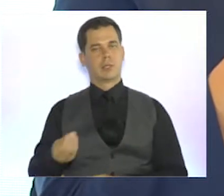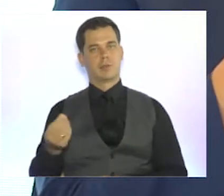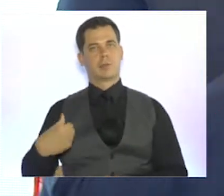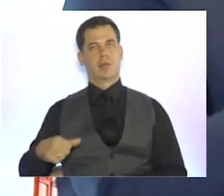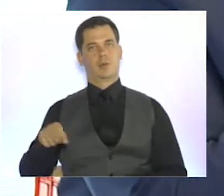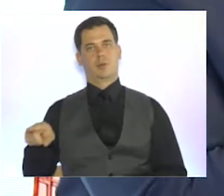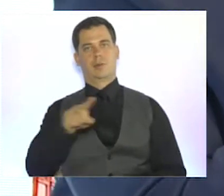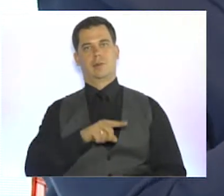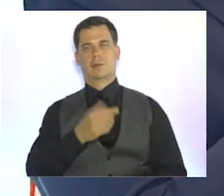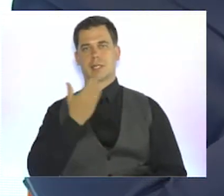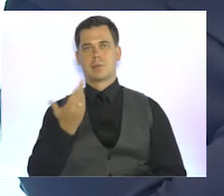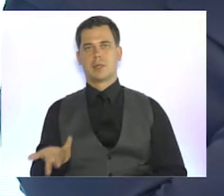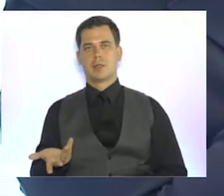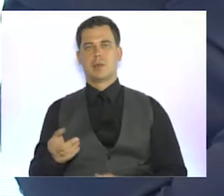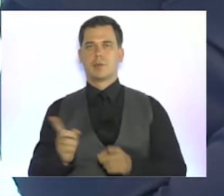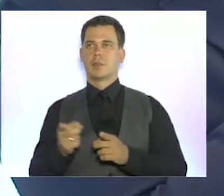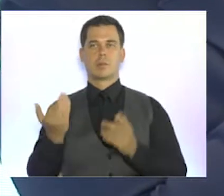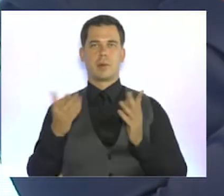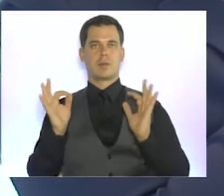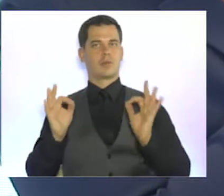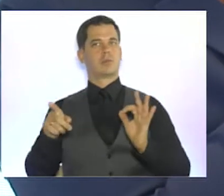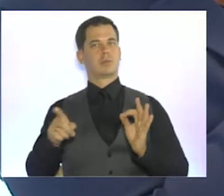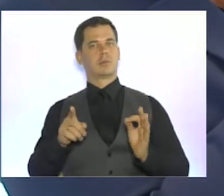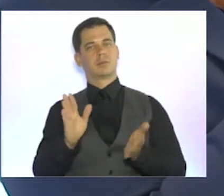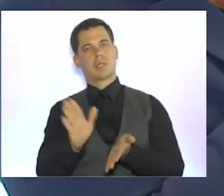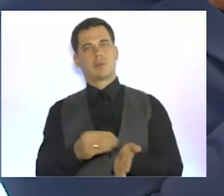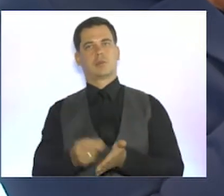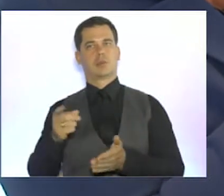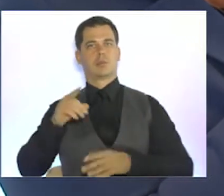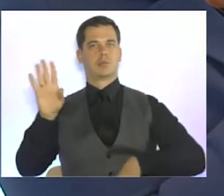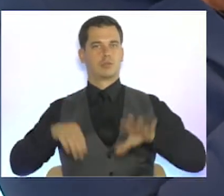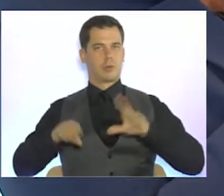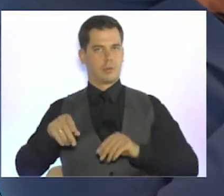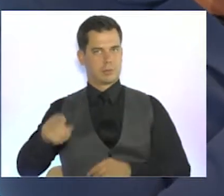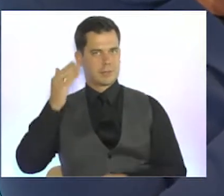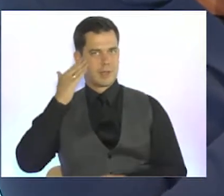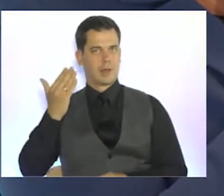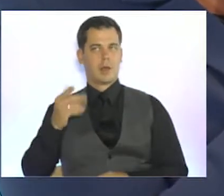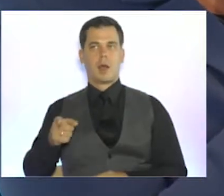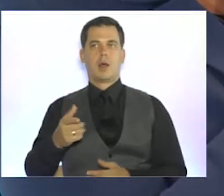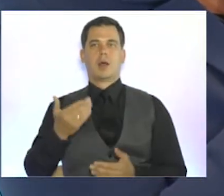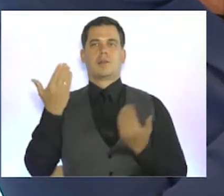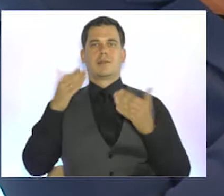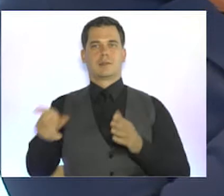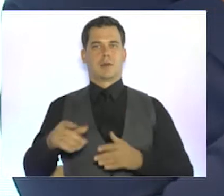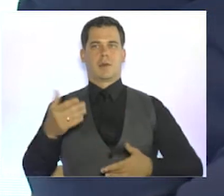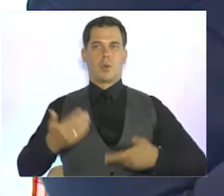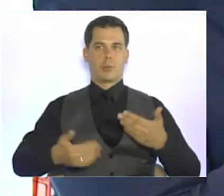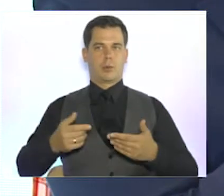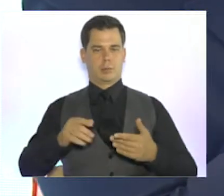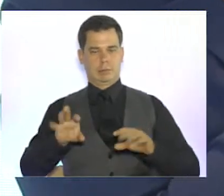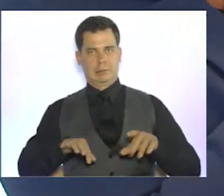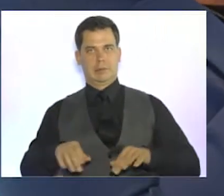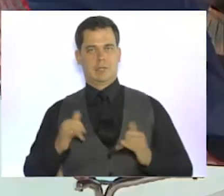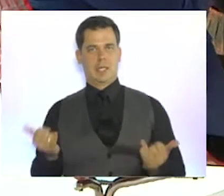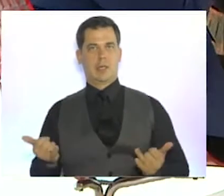że oni są doskonałymi na przykład księgowymi, ale brakuje im tej kompetencji